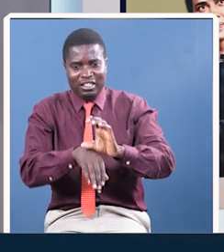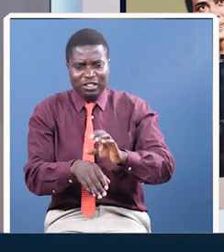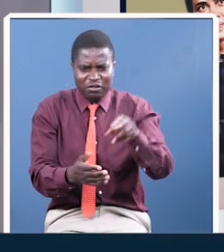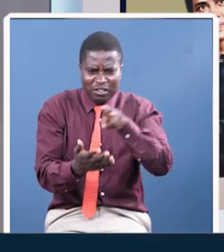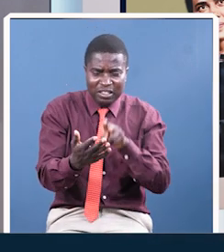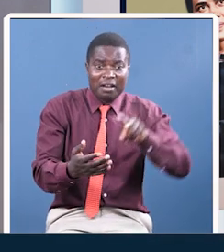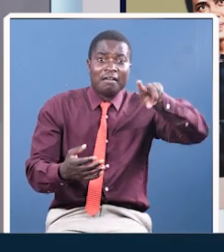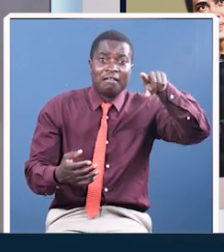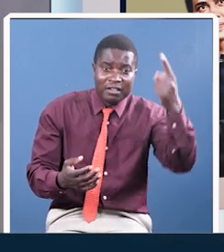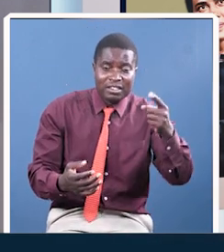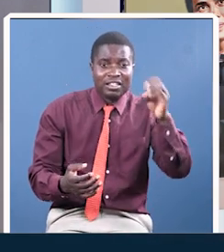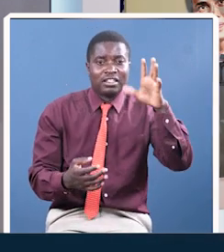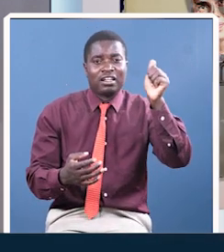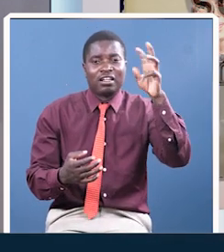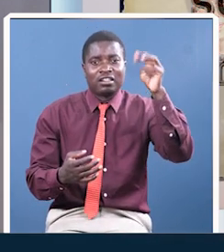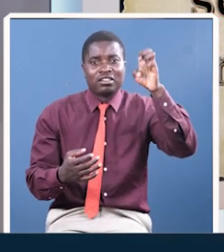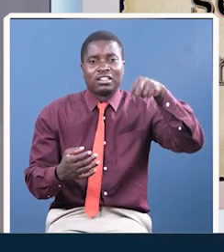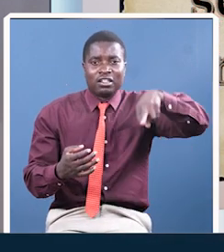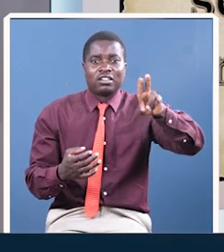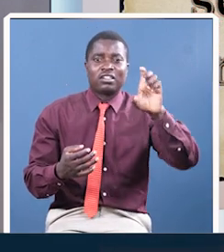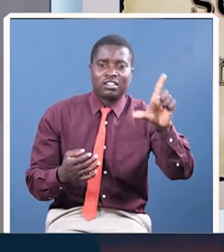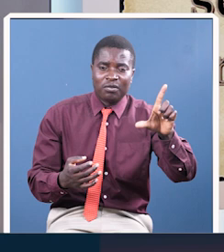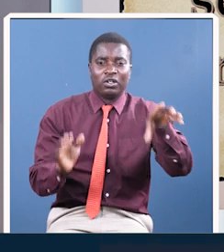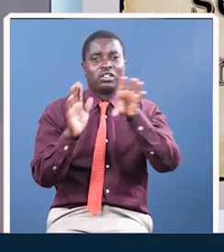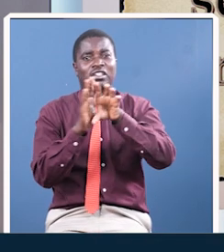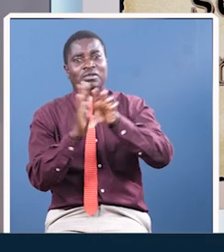chapter 9 verse 9 inoti kare